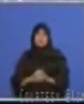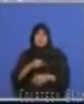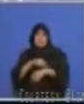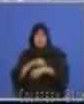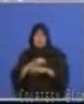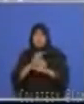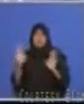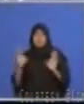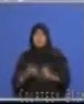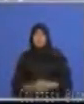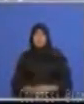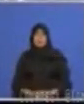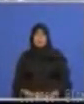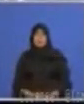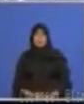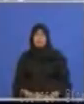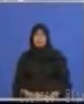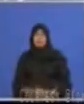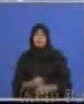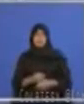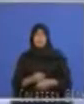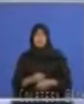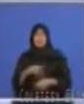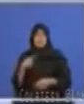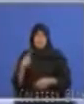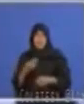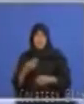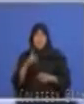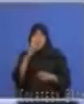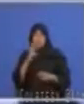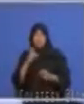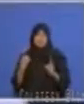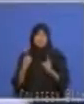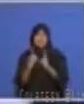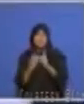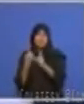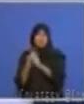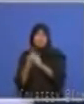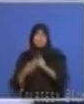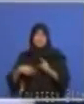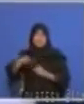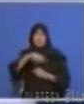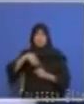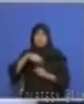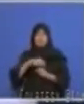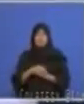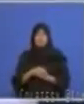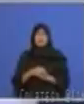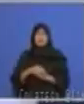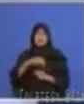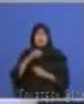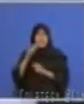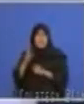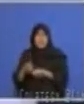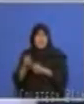silakan dijawab jadi begini kita harus melakukan pendekatan teknologi semua Lini baik pertanian